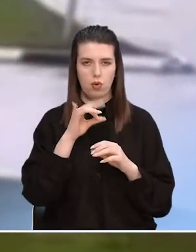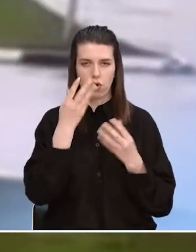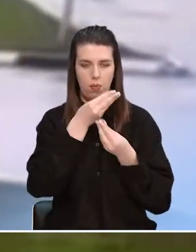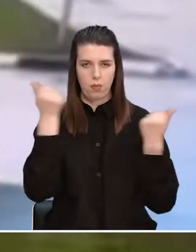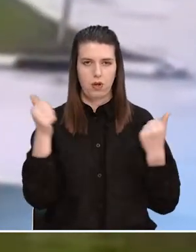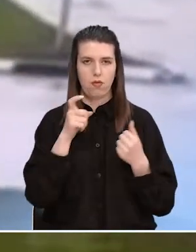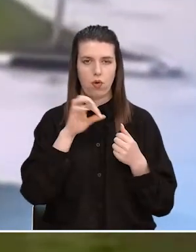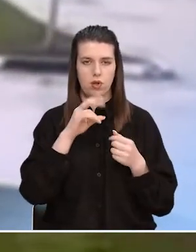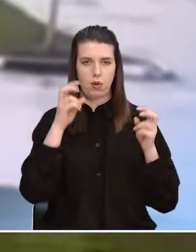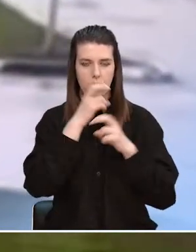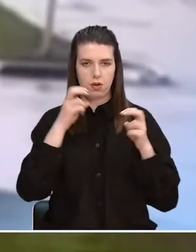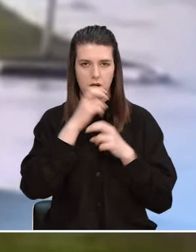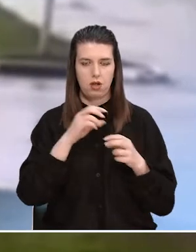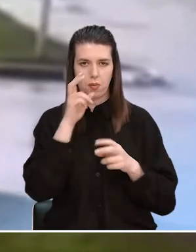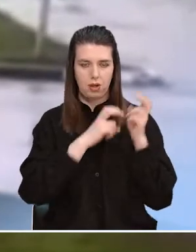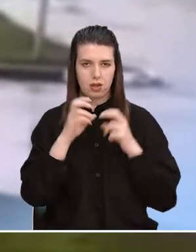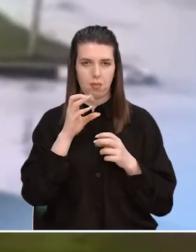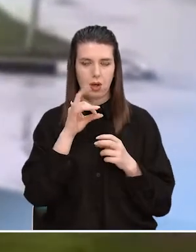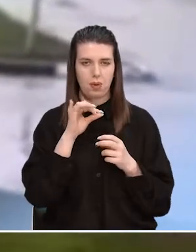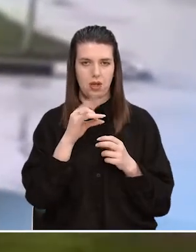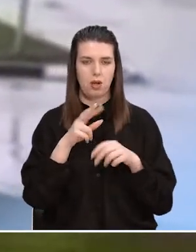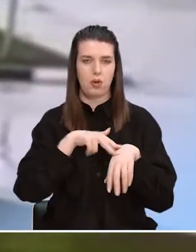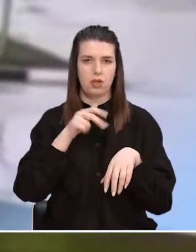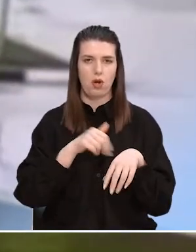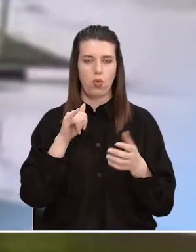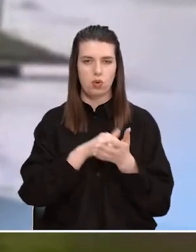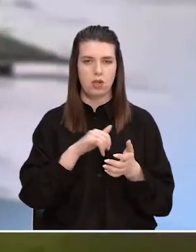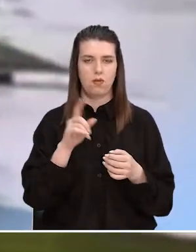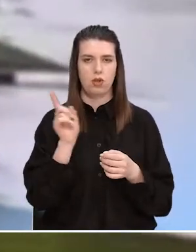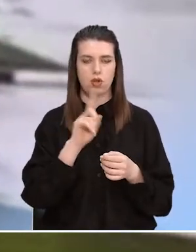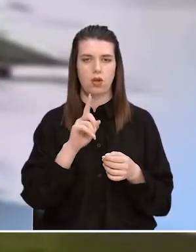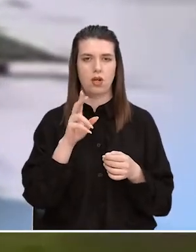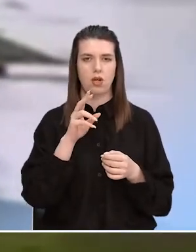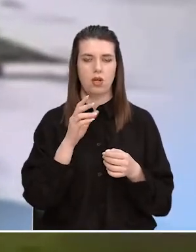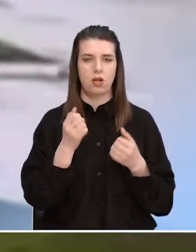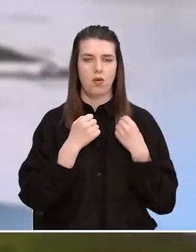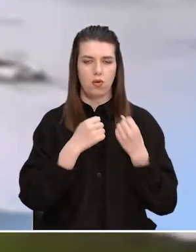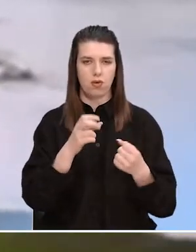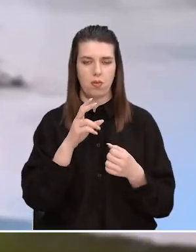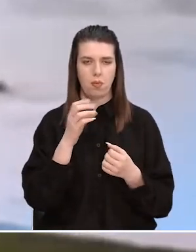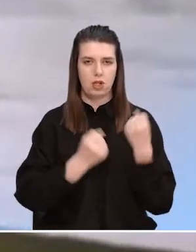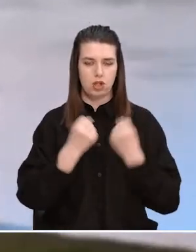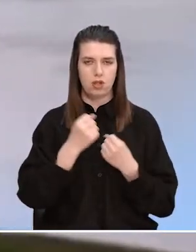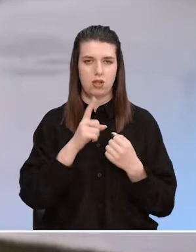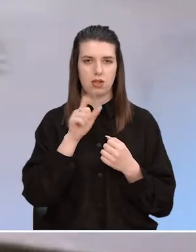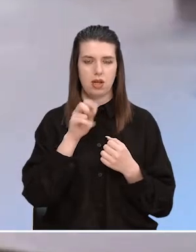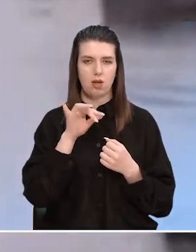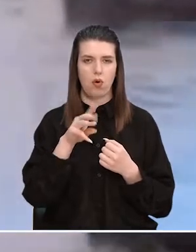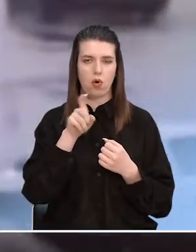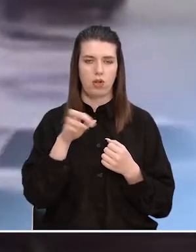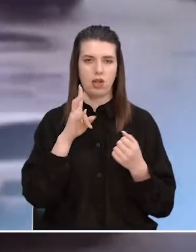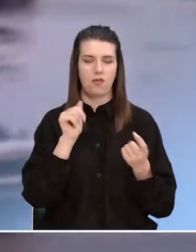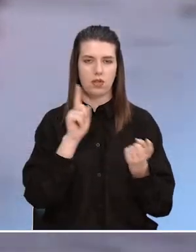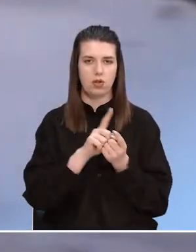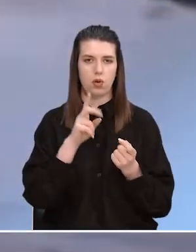вечером обнаружила его пропажу ходе проведения поисковых мероприятий полицейские установили что двигаясь на угнанном автомобиле